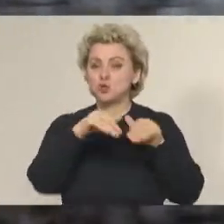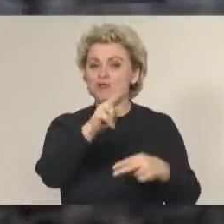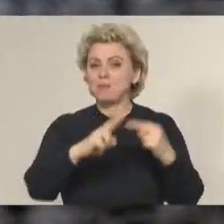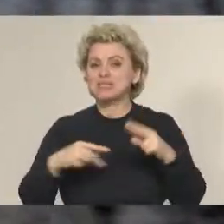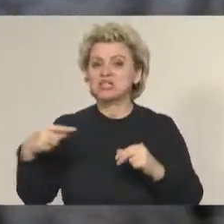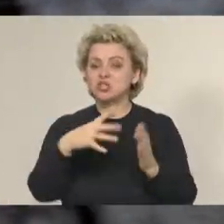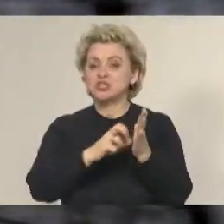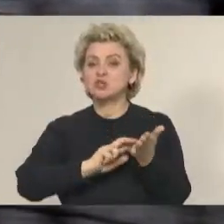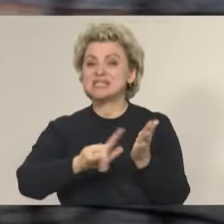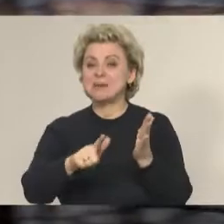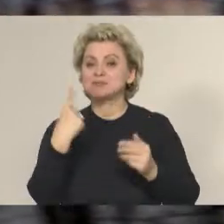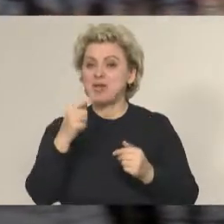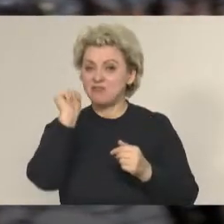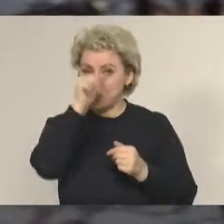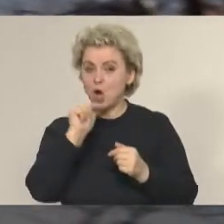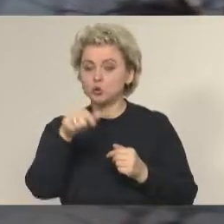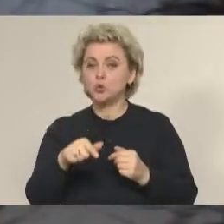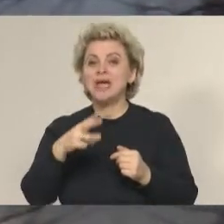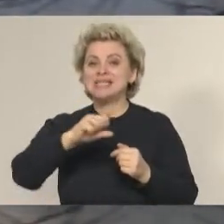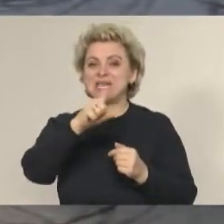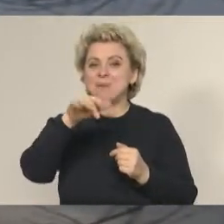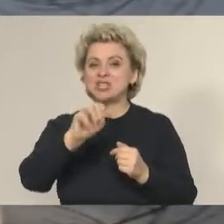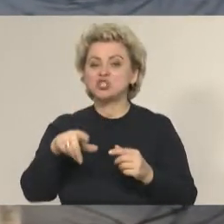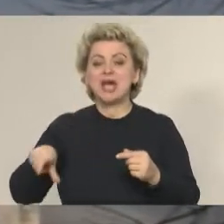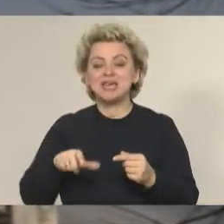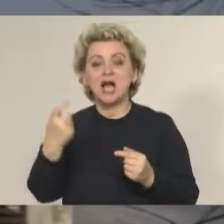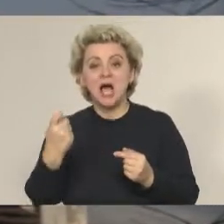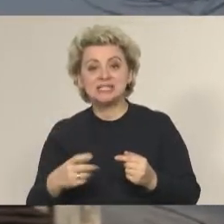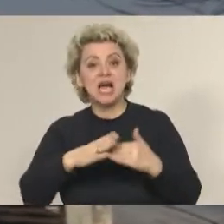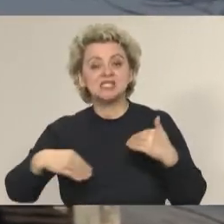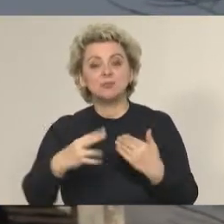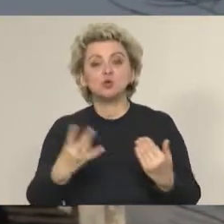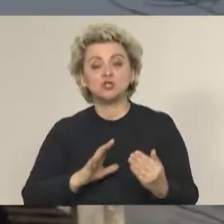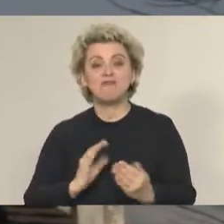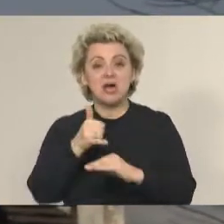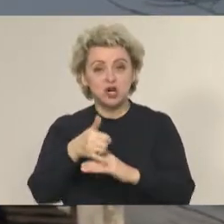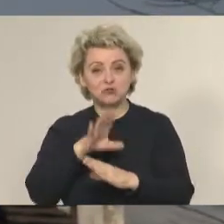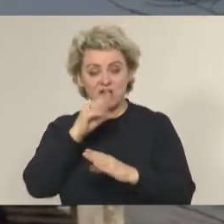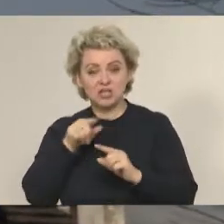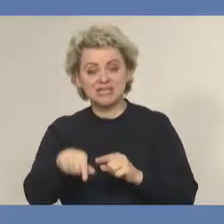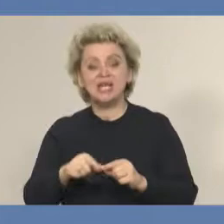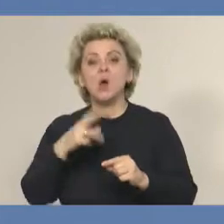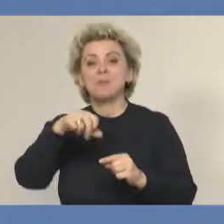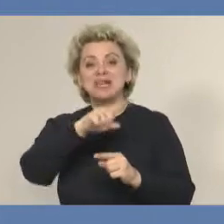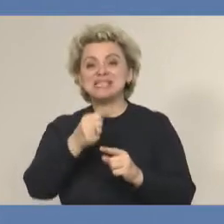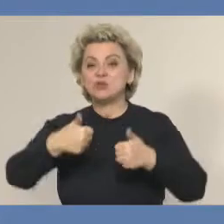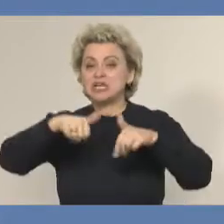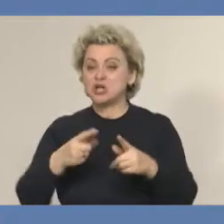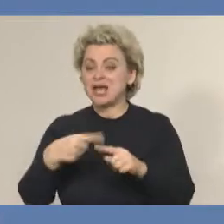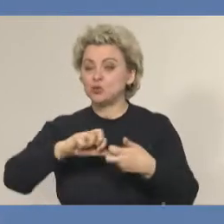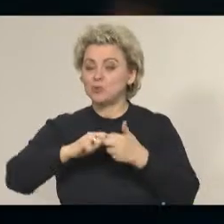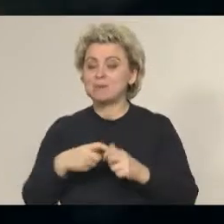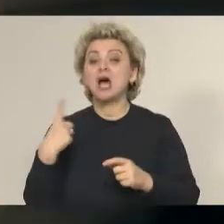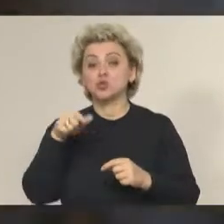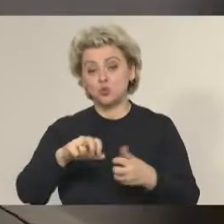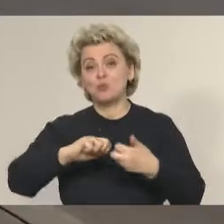построили в 1971 году, темерничка обмелела, а земли нуждались в воде для орошения. Плотина решила эту проблему, а заодно